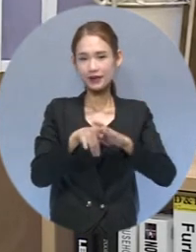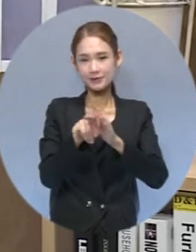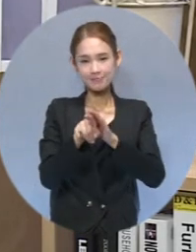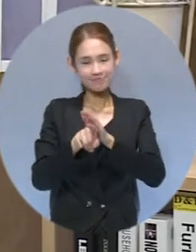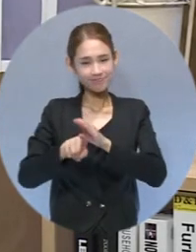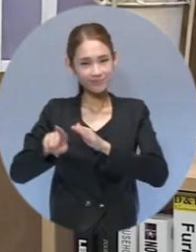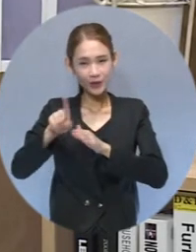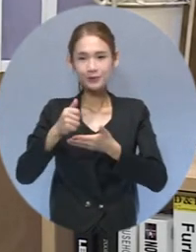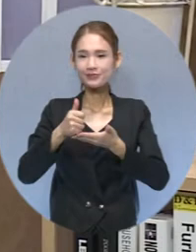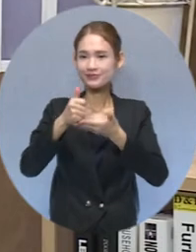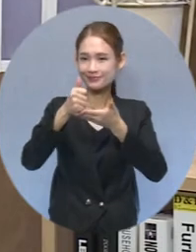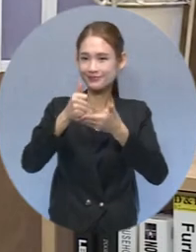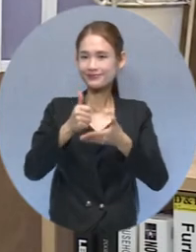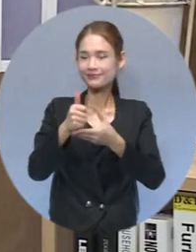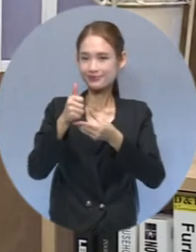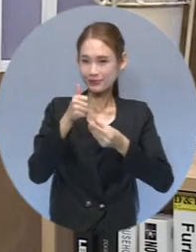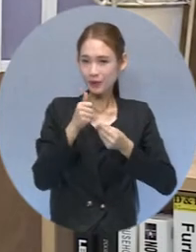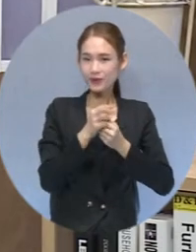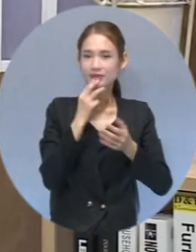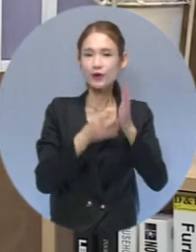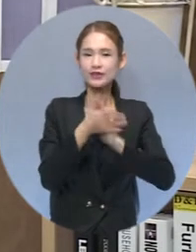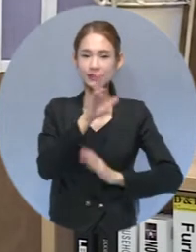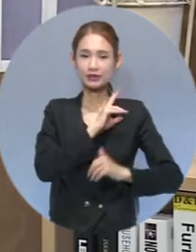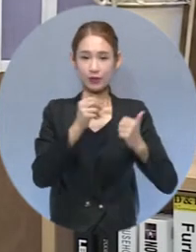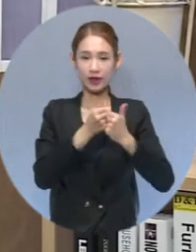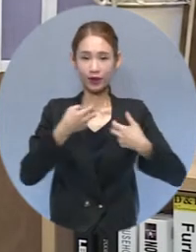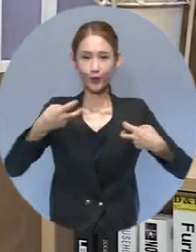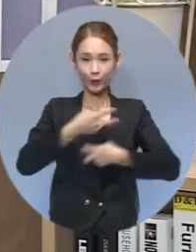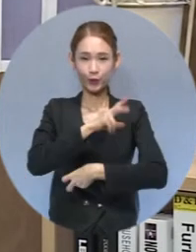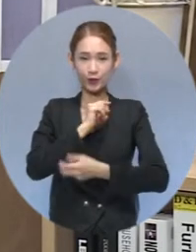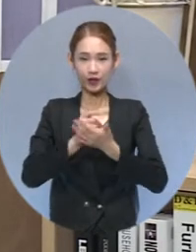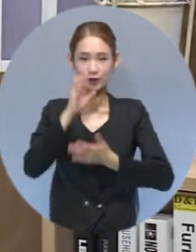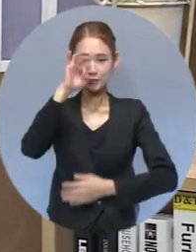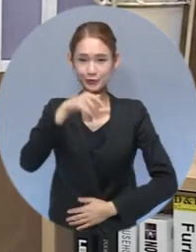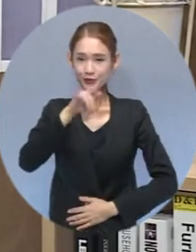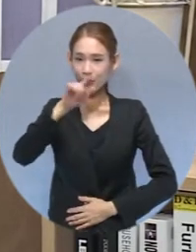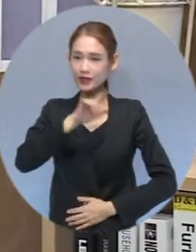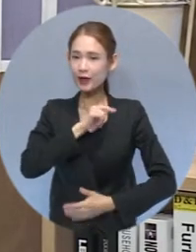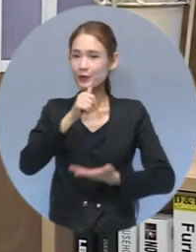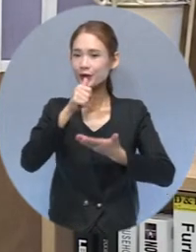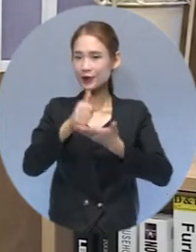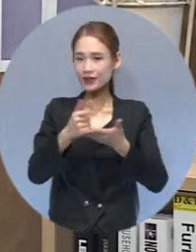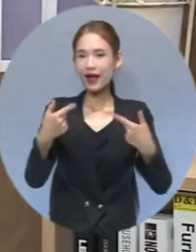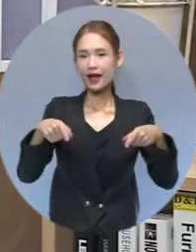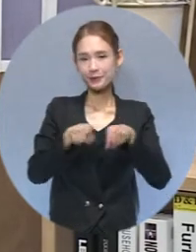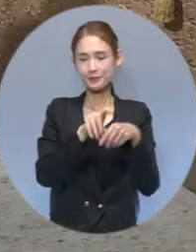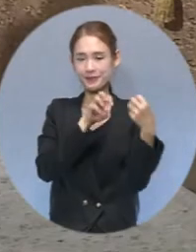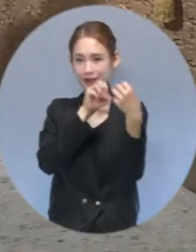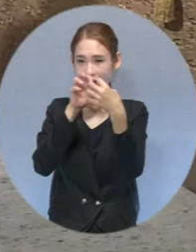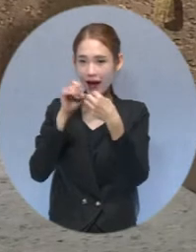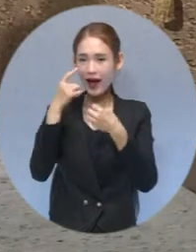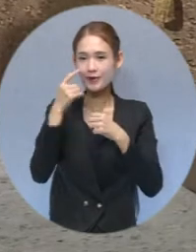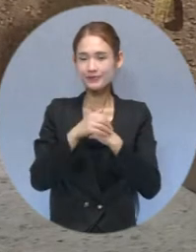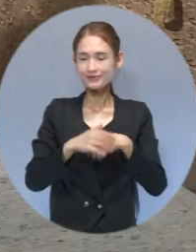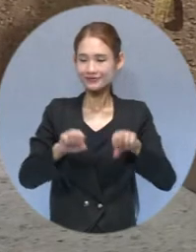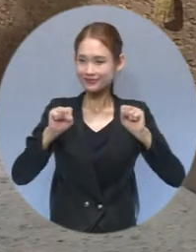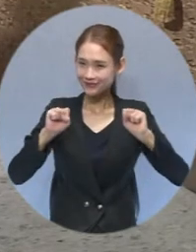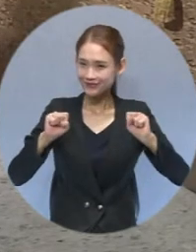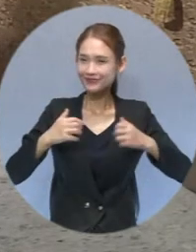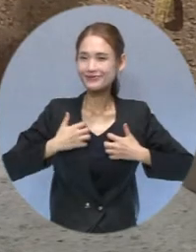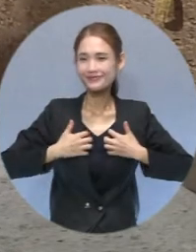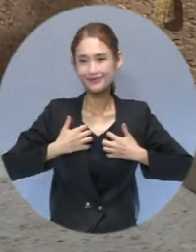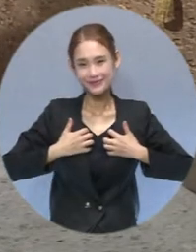노력하는 분을 모셨습니다. 서울시의회 교통위원회 오형찬 위원장님과 함께 이야기 나눠보겠습니다. 위원장님 반갑습니다.